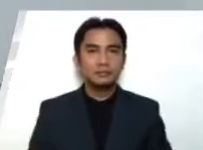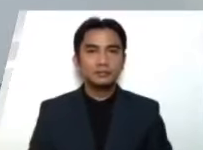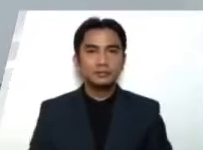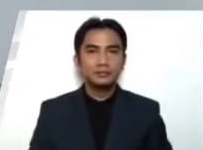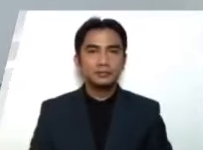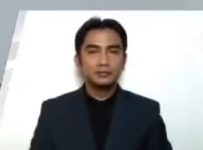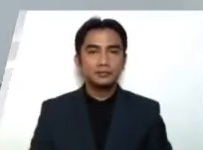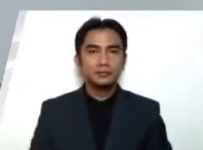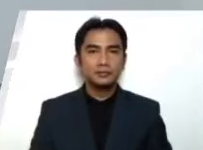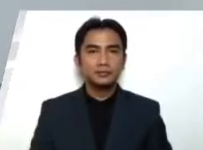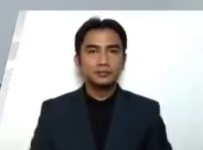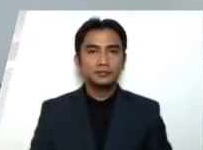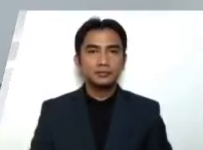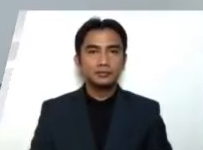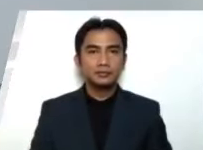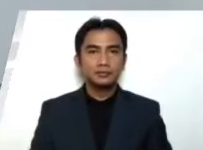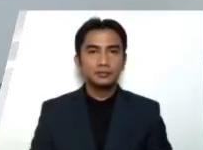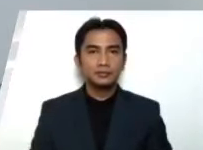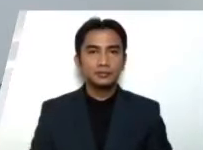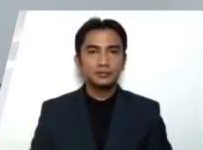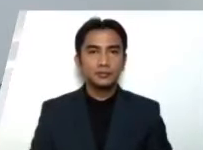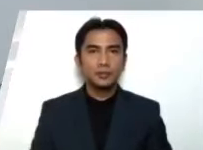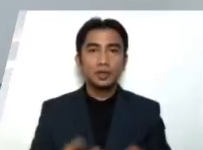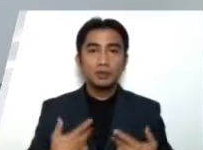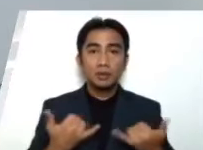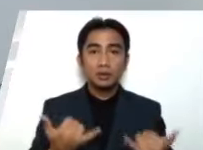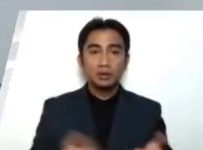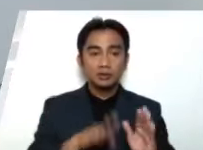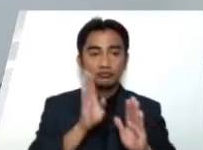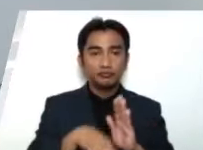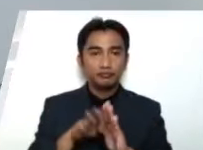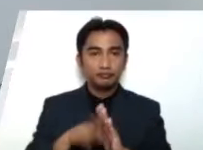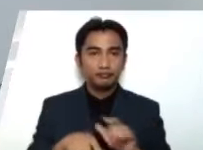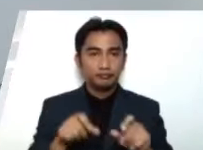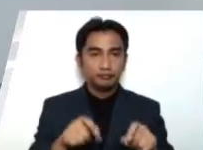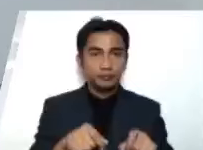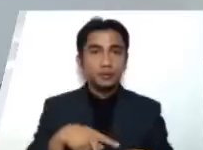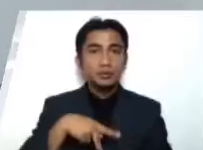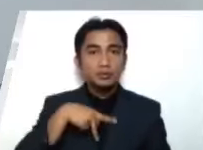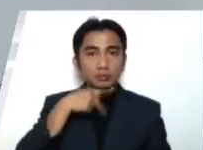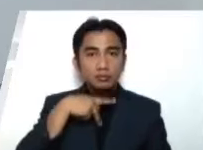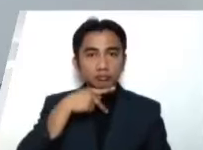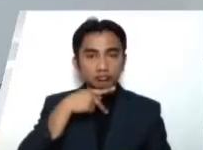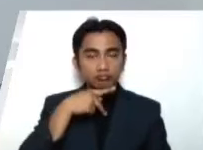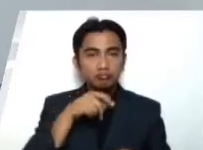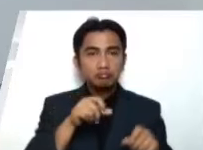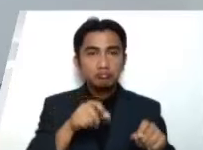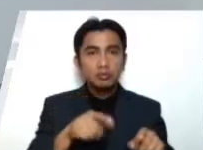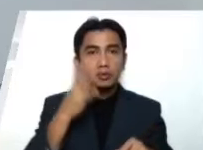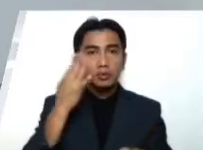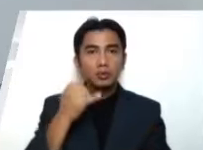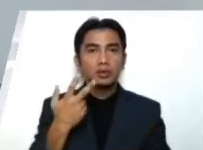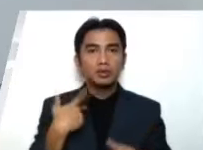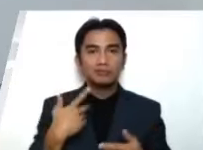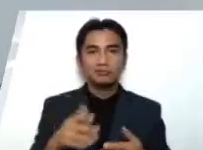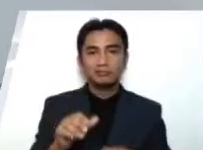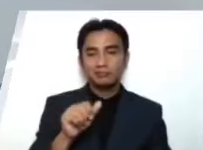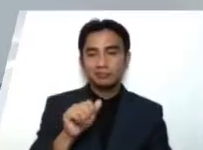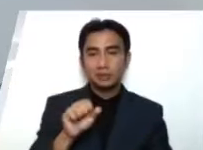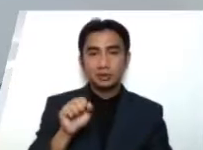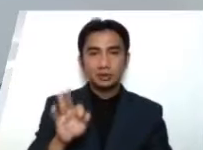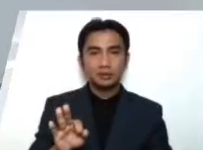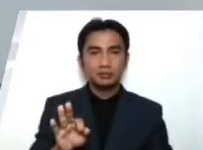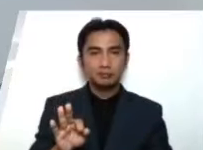Palugin ang ibinibenta ang mga baboy sa Davao Occidental dahil sa banta ng African Swine Fever. Inaasahan namang darating bukas